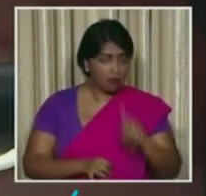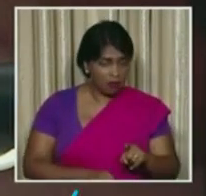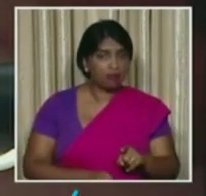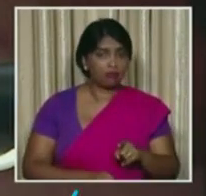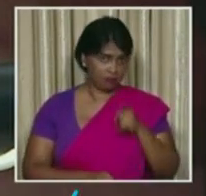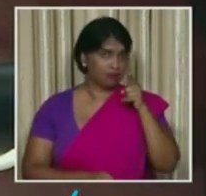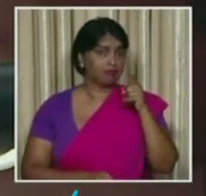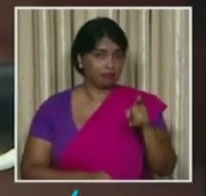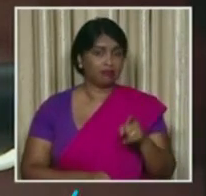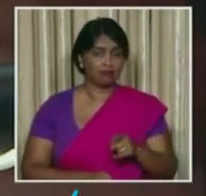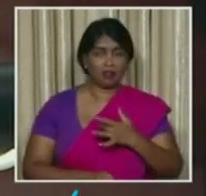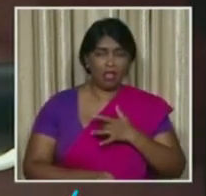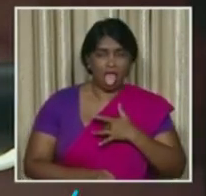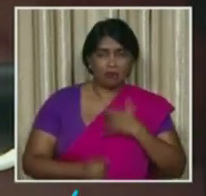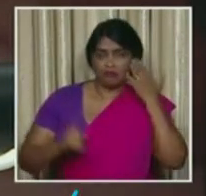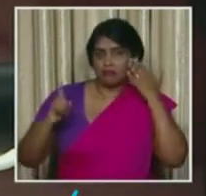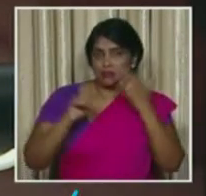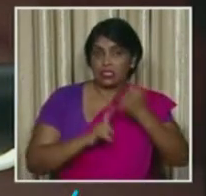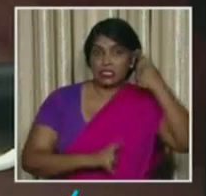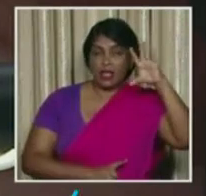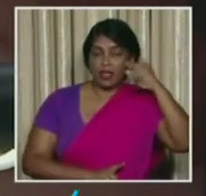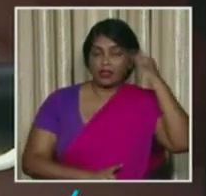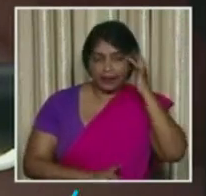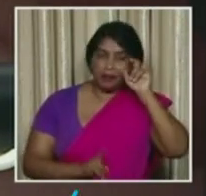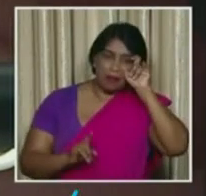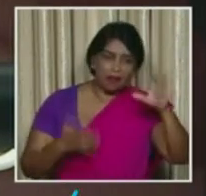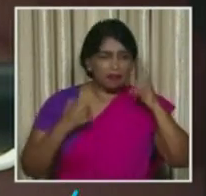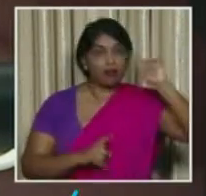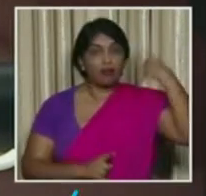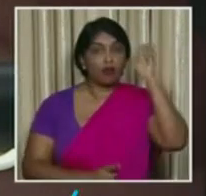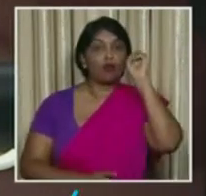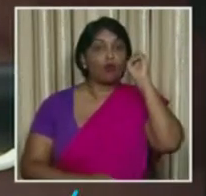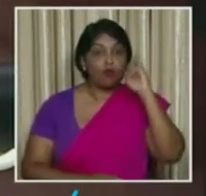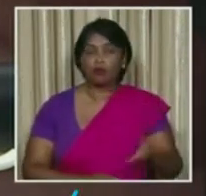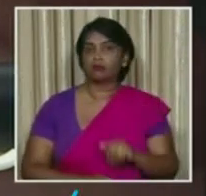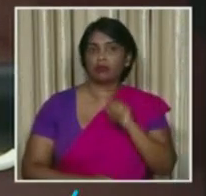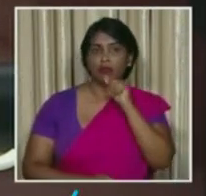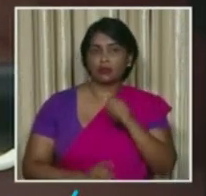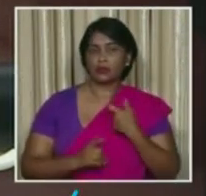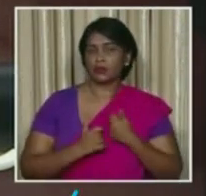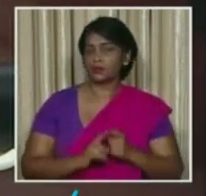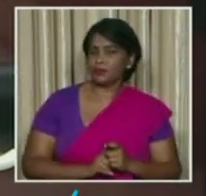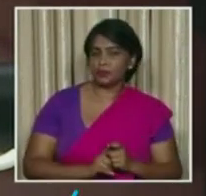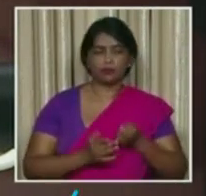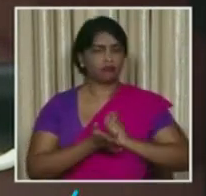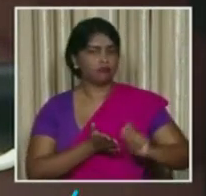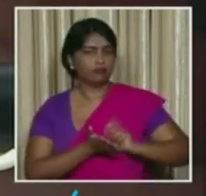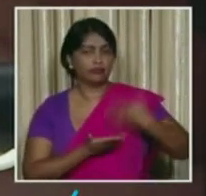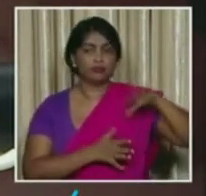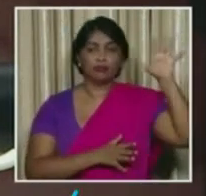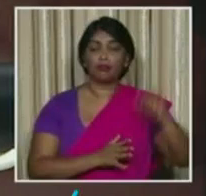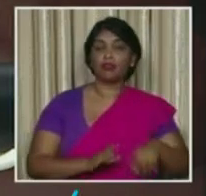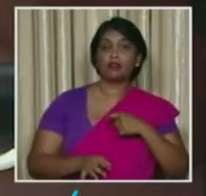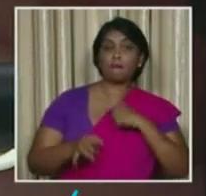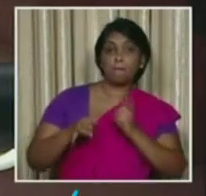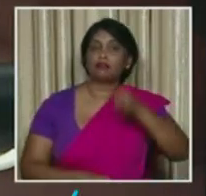නේද ඔබතුමා ටෙලිපිත තියෙනවද දන්නෙත් නැහැ ඊයේ රාත්‍රියේ හීනෙන් දැක්කද මන් දන්නෙත් නැහැ පහුවදා උදේ ඉතාමත් බරසාර ලෙස ලියාගෙනවිල්ලා ඔබතුමායි වරප්‍රසාද